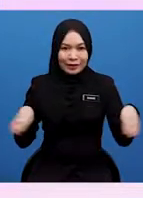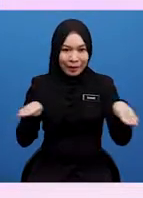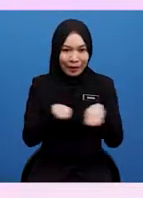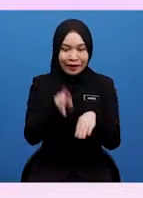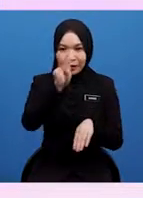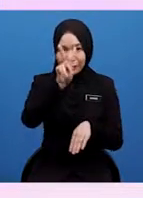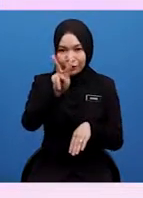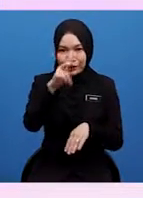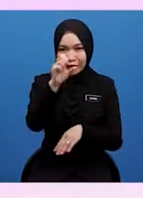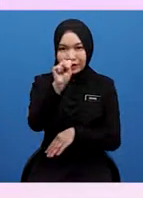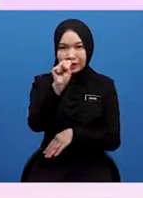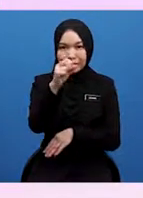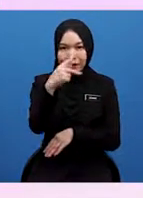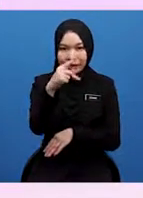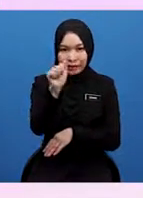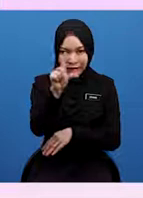skala.